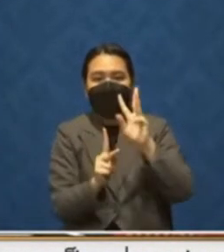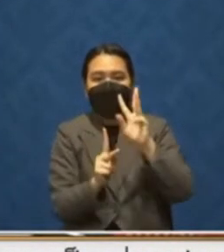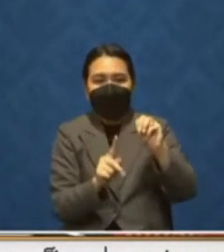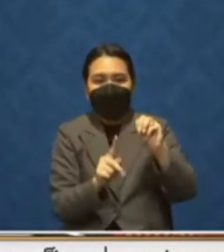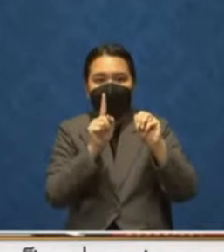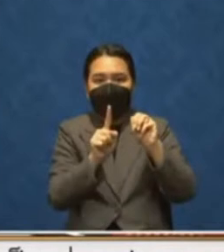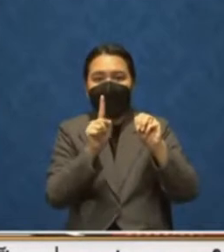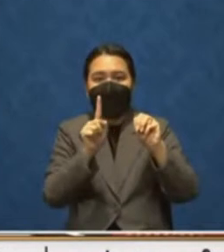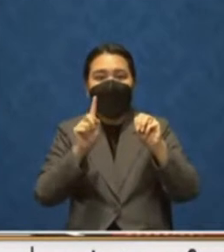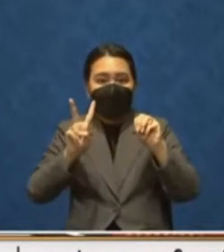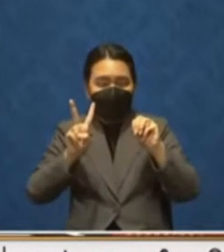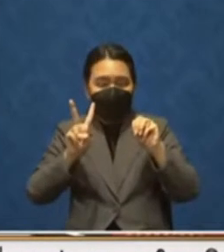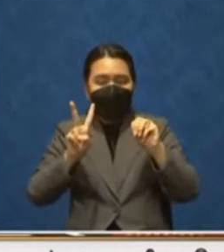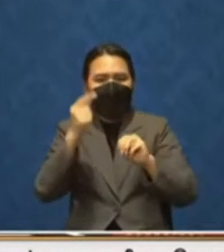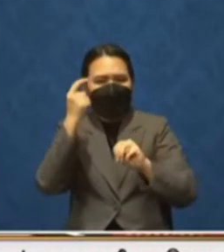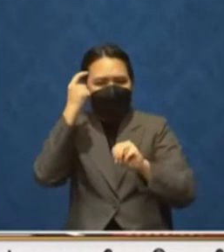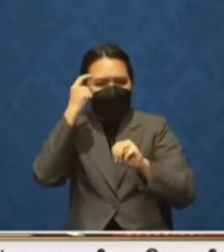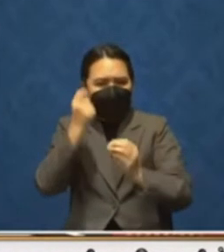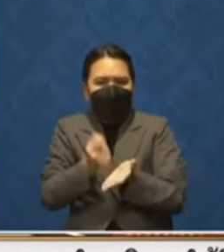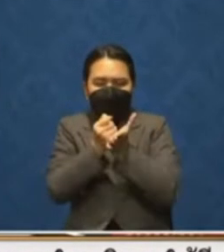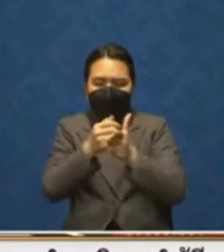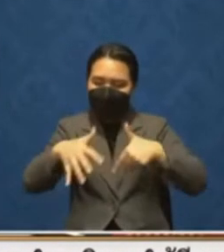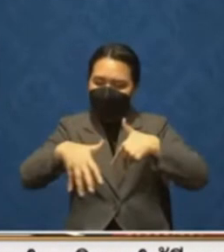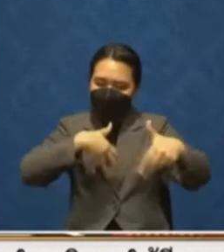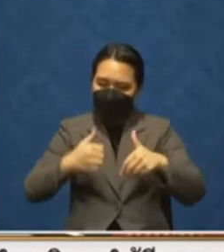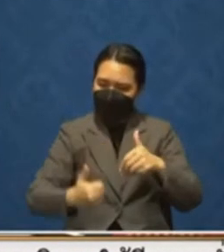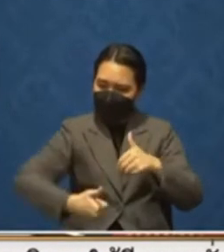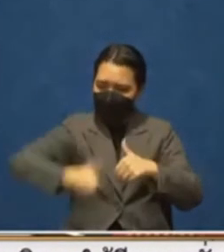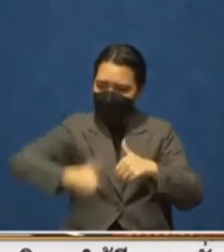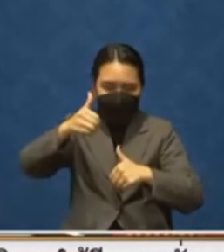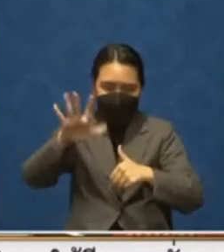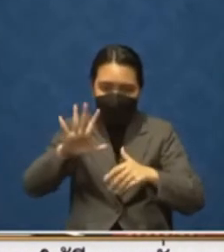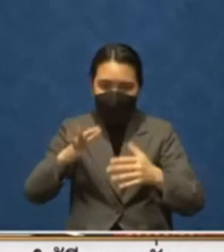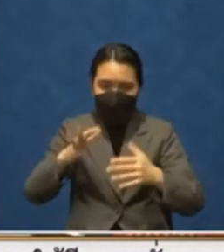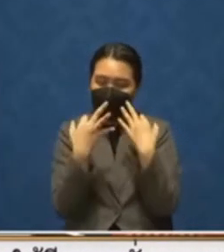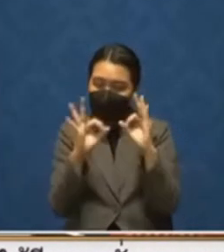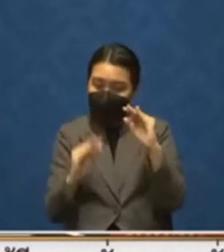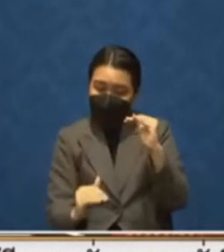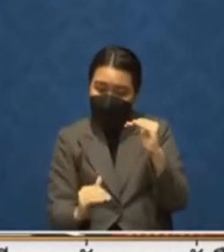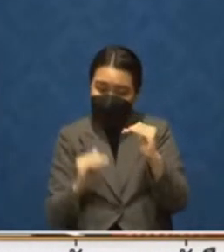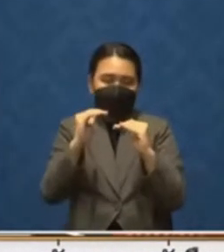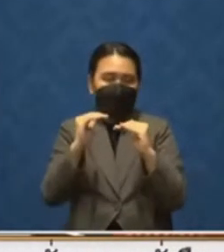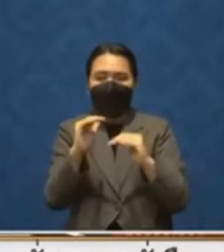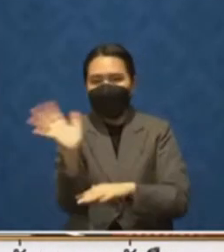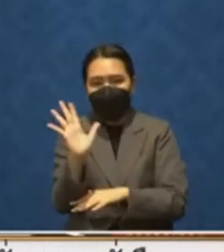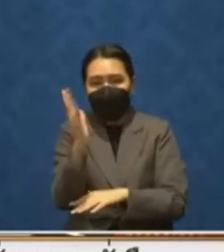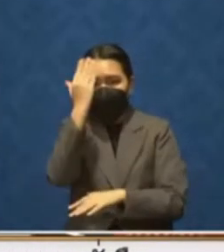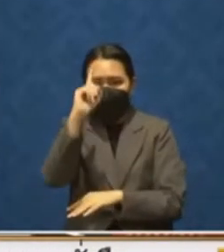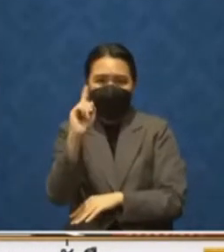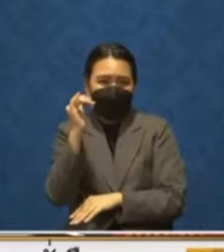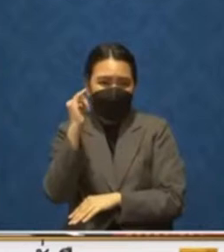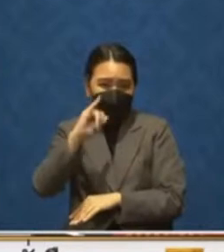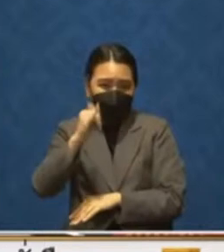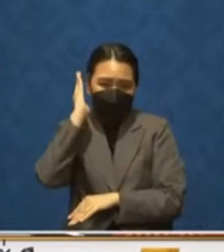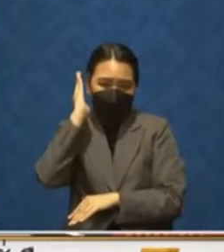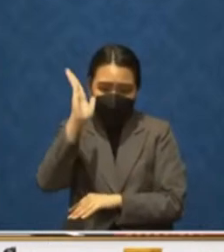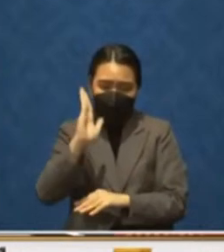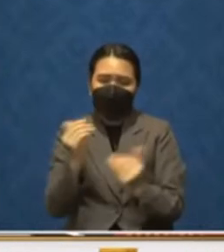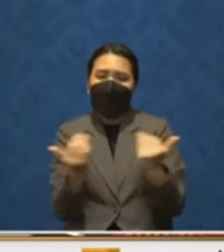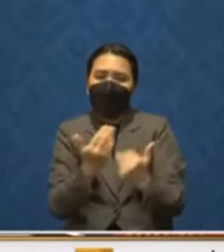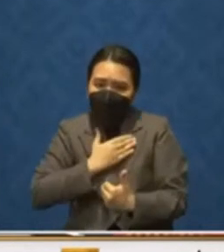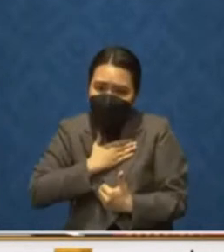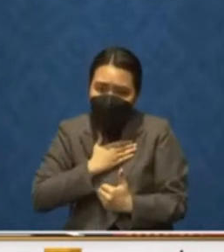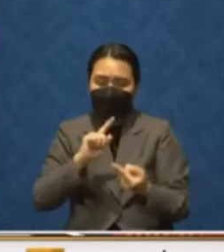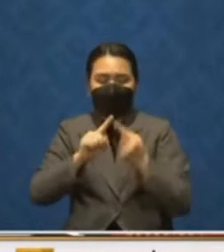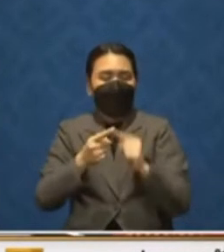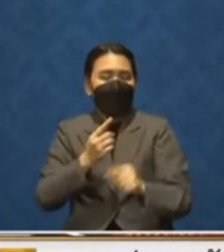ศักยภาพของคนทั้งสังคมดีขึ้นไม่ได้ทำให้ฉันยิ้มภาพของคนอย่างผมดีขึ้นเพราะว่าสักวันหนึ่งก็อาจจะเป็นลูกผมสักวันหนึ่งก็อาจจะเป็นเพื่อนผมสักวัน